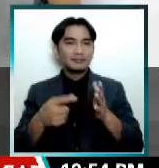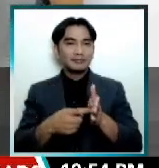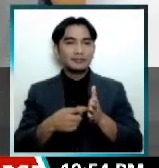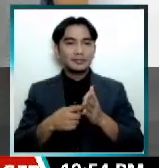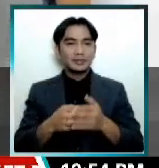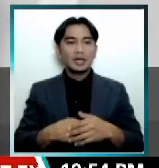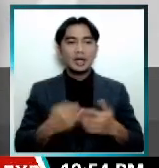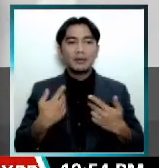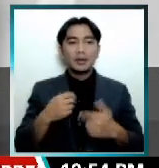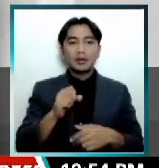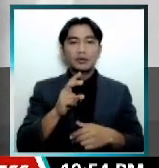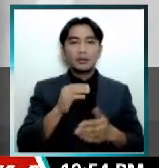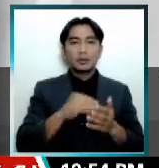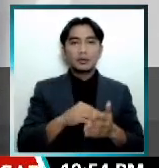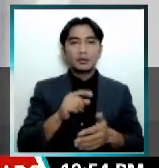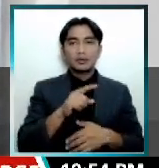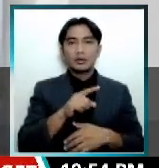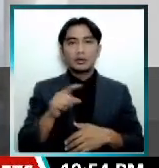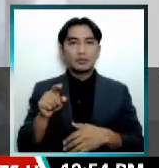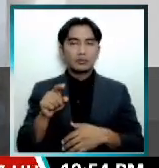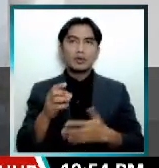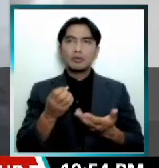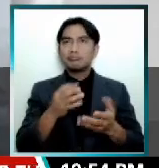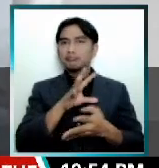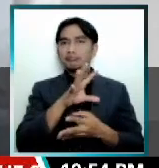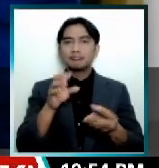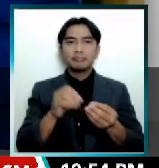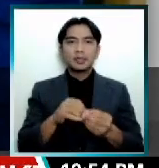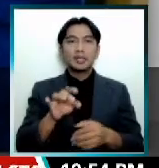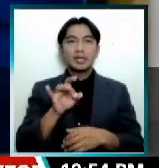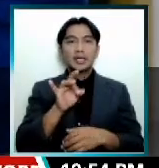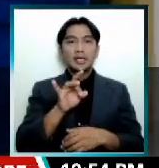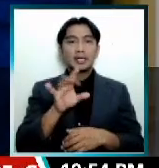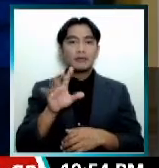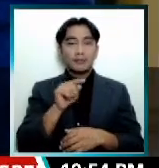20,000 Hong Kong dollars o katumbas ng 85 hanggang